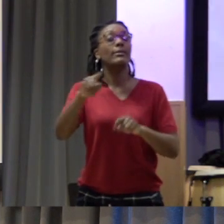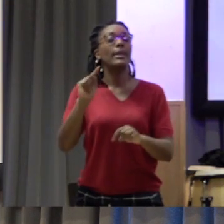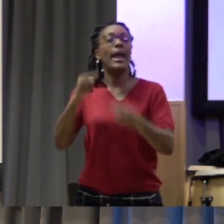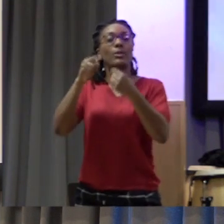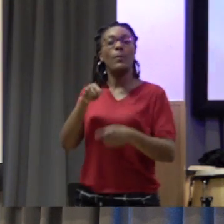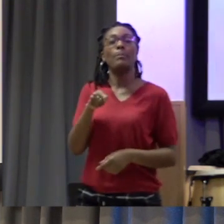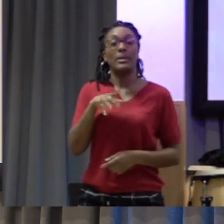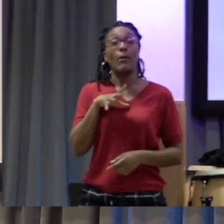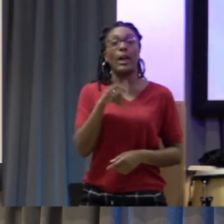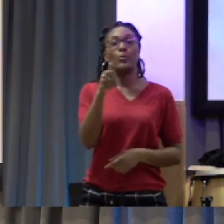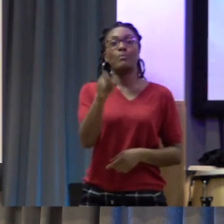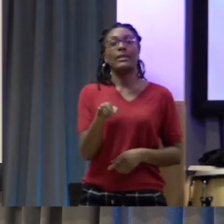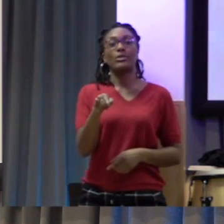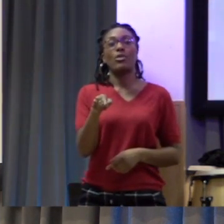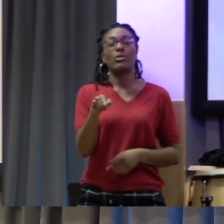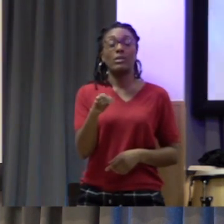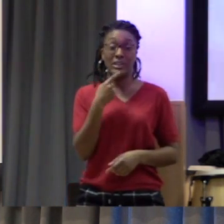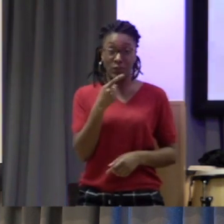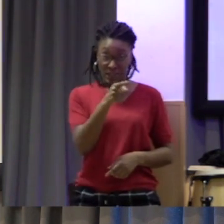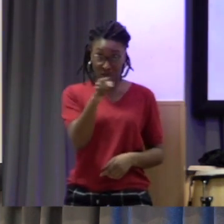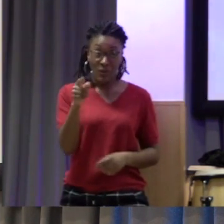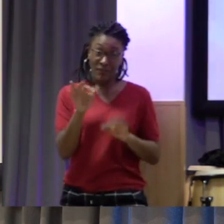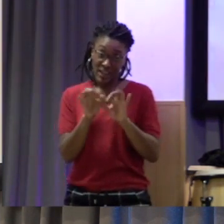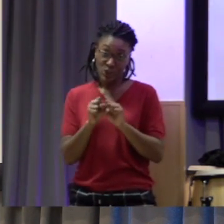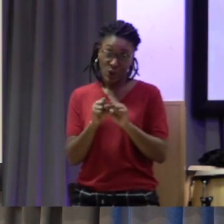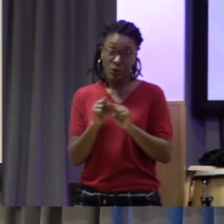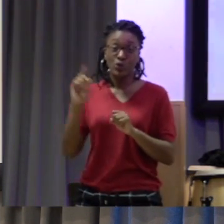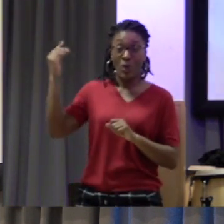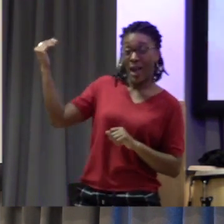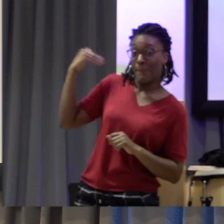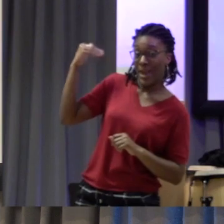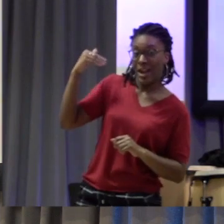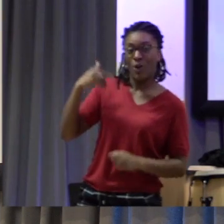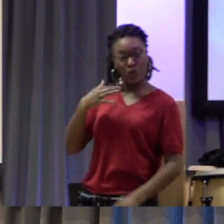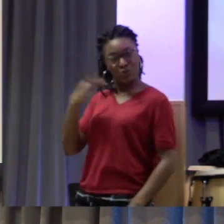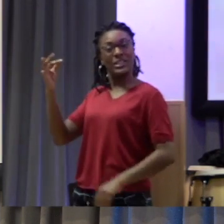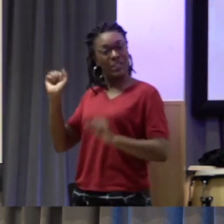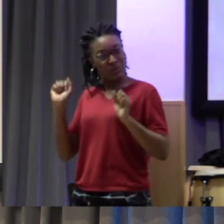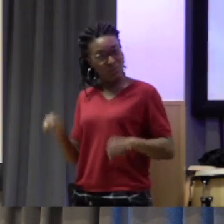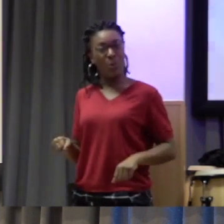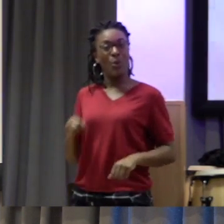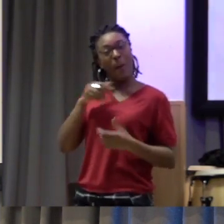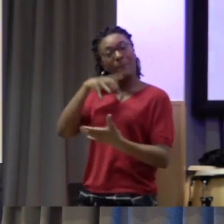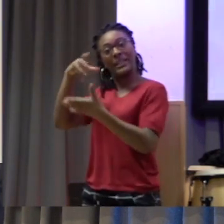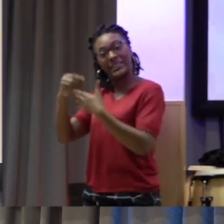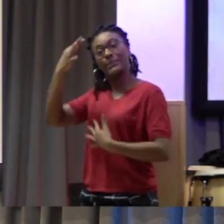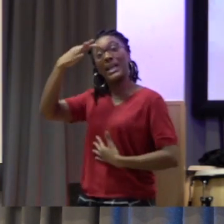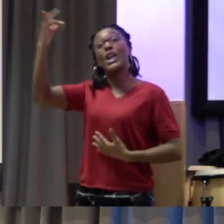Ce qui vient à dire, chers frères et sœurs, qu'on peut répondre à l'appel de Dieu, être choisi, faire partie des